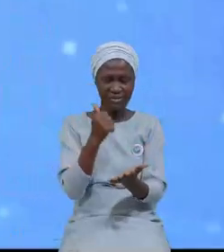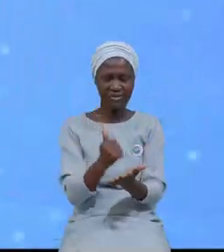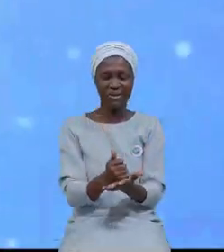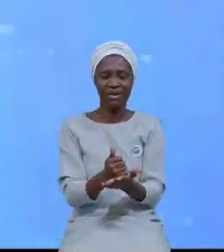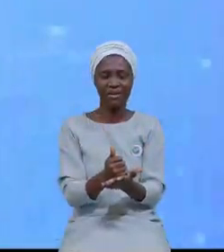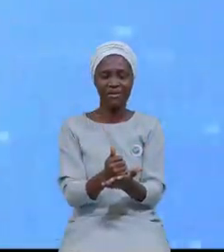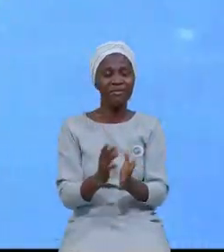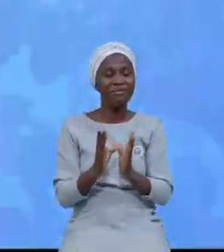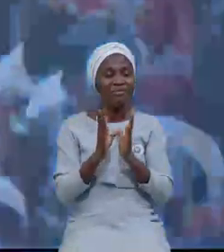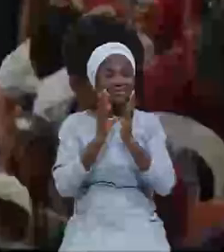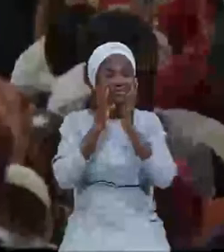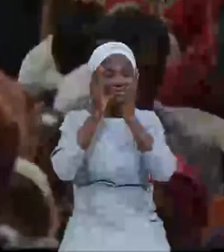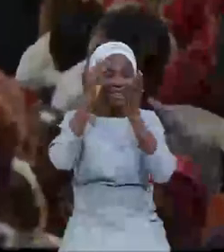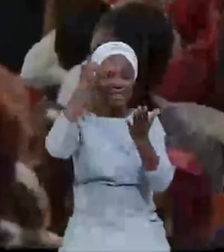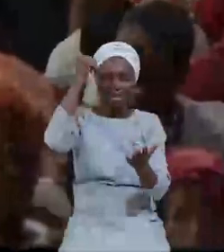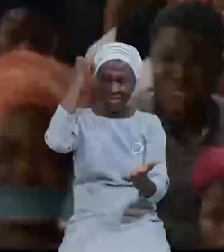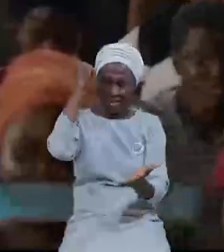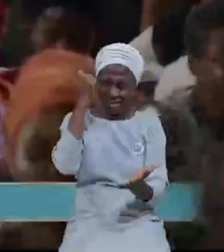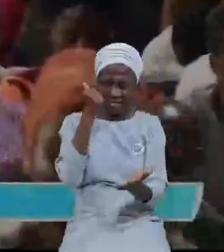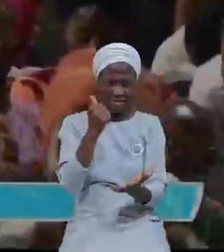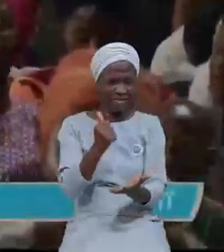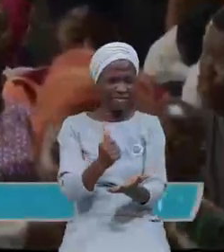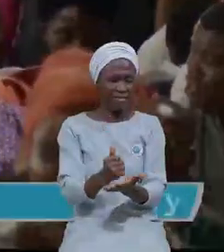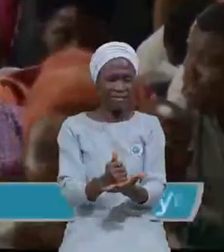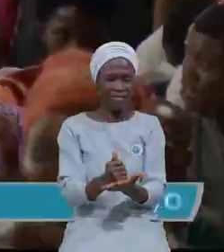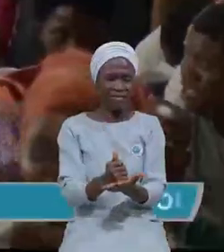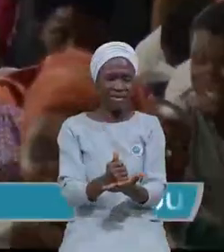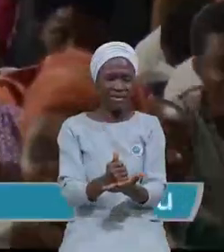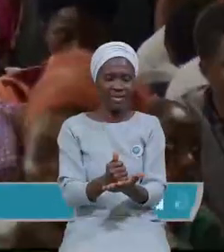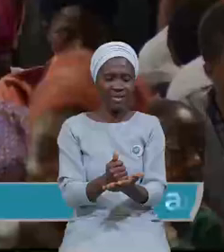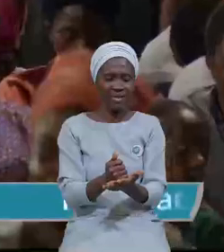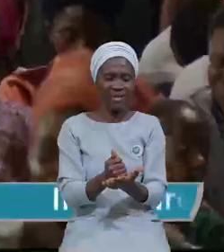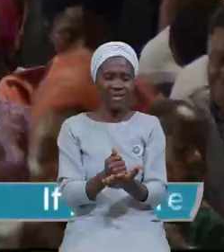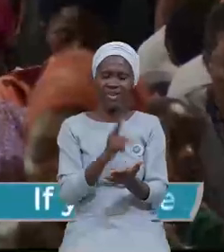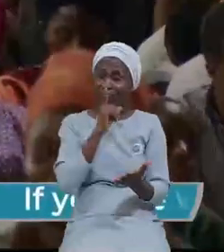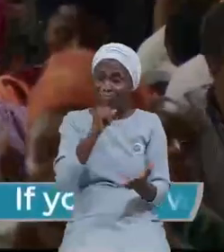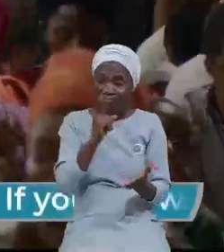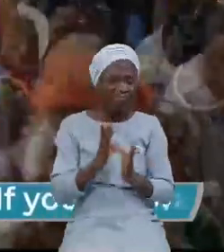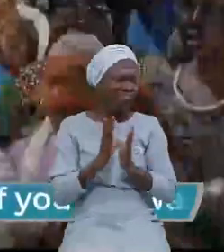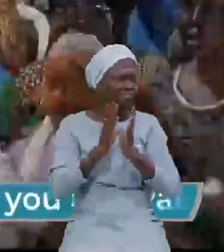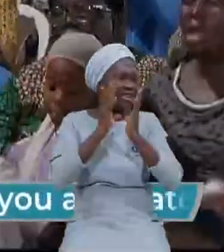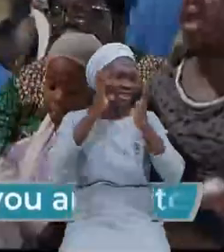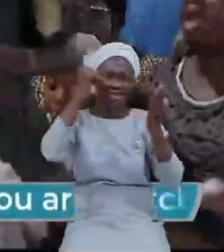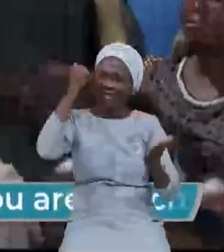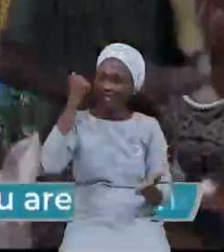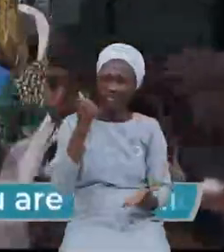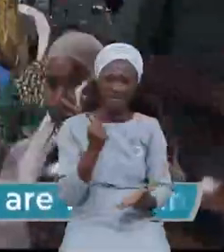prions un autre amen un amen